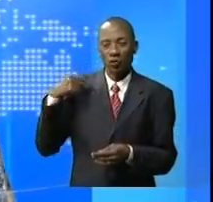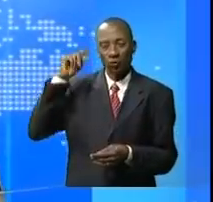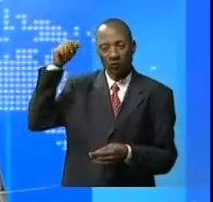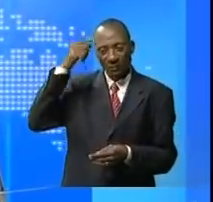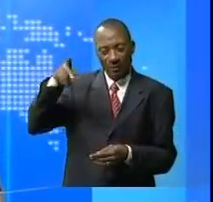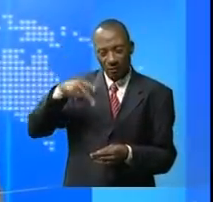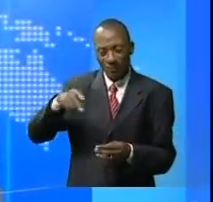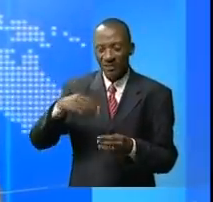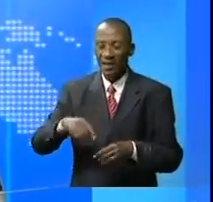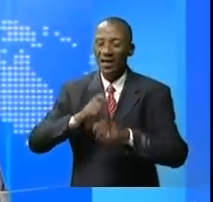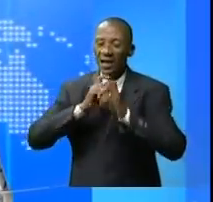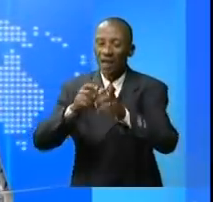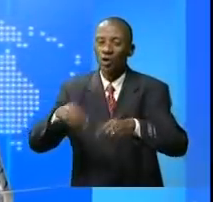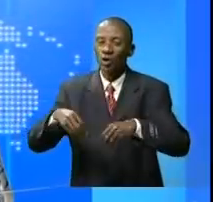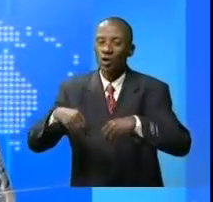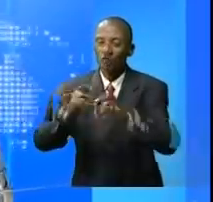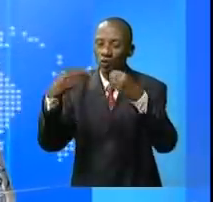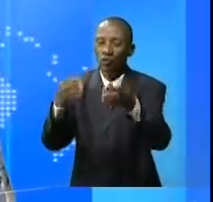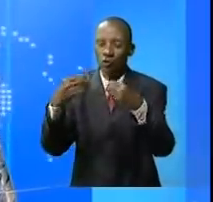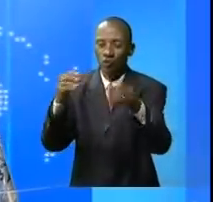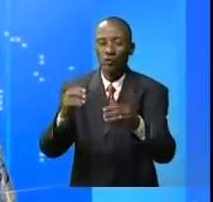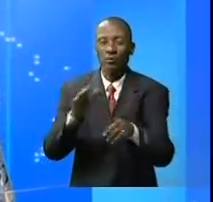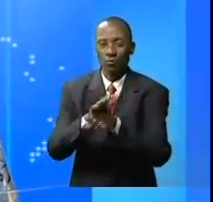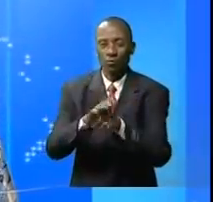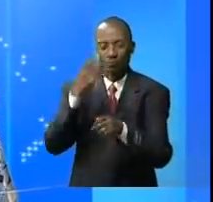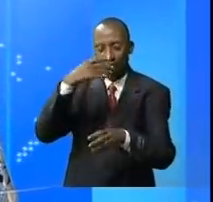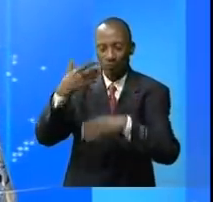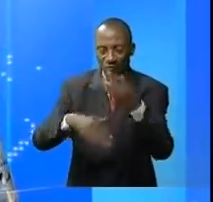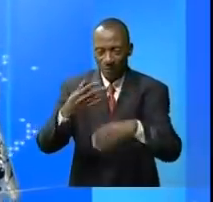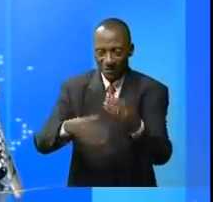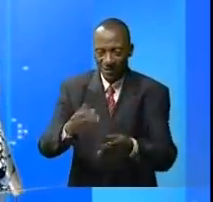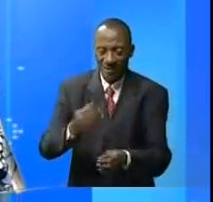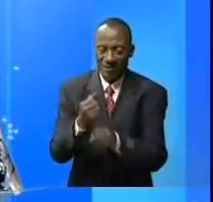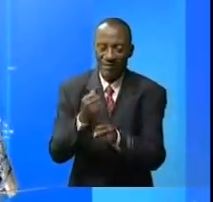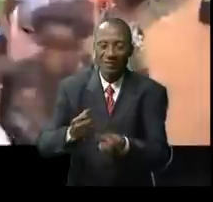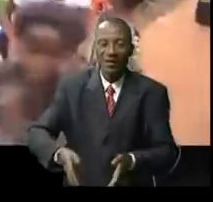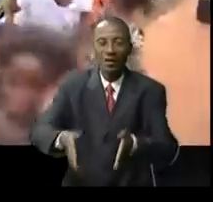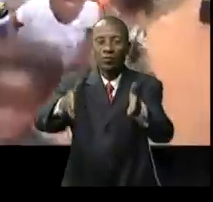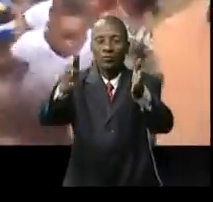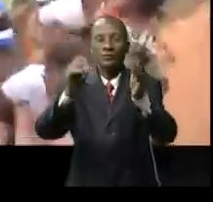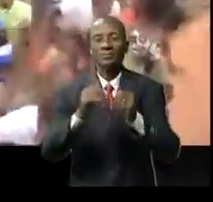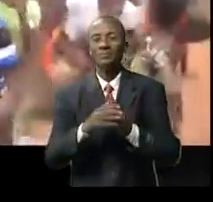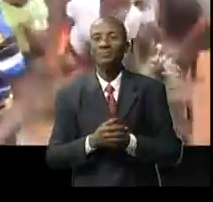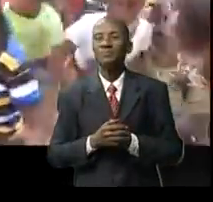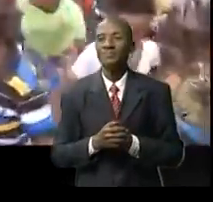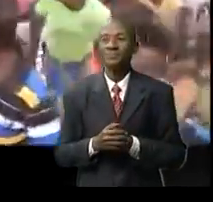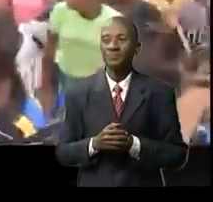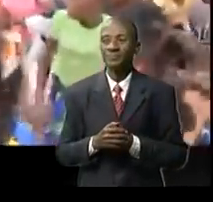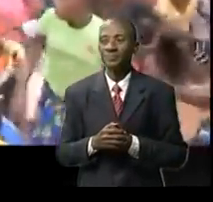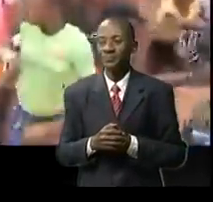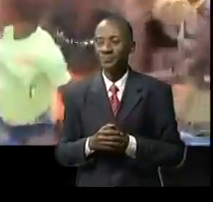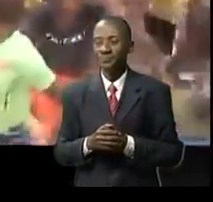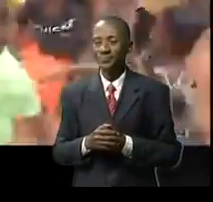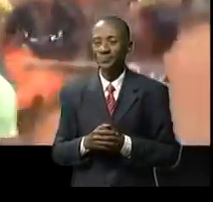matériels de construction de base. D'autres détails dans ce commentaire de Lisette Mouchinga. Après la réception des